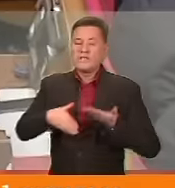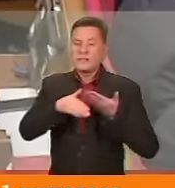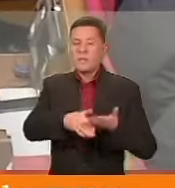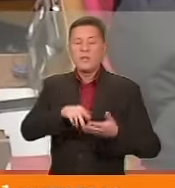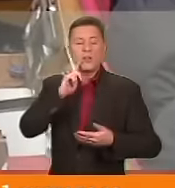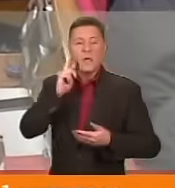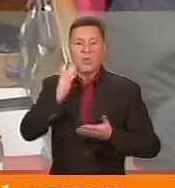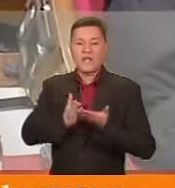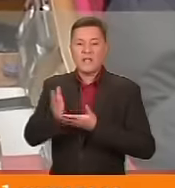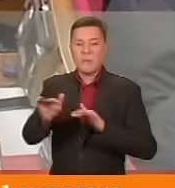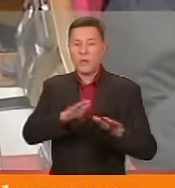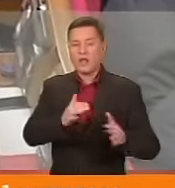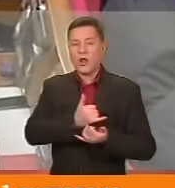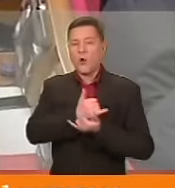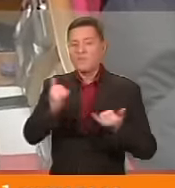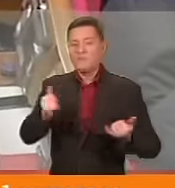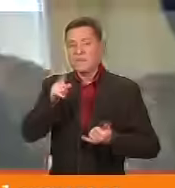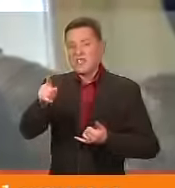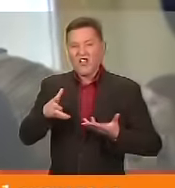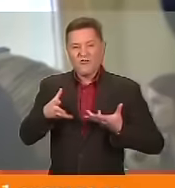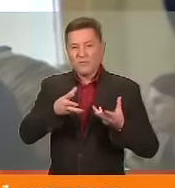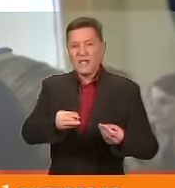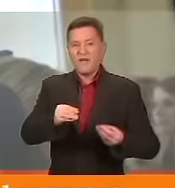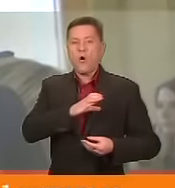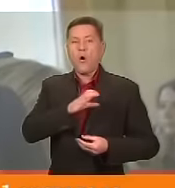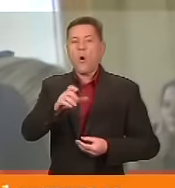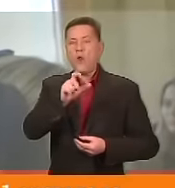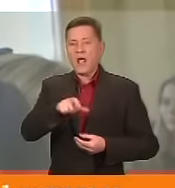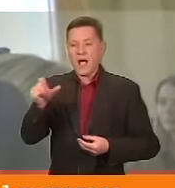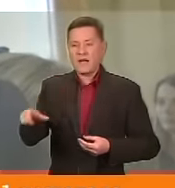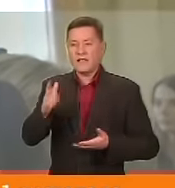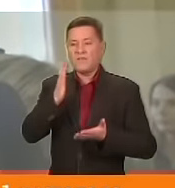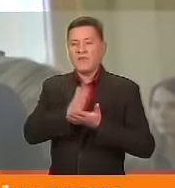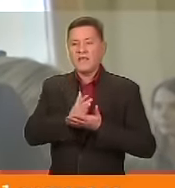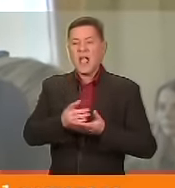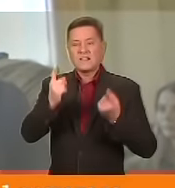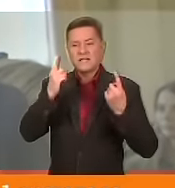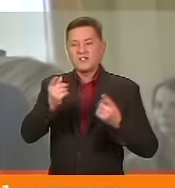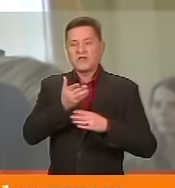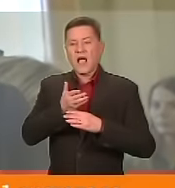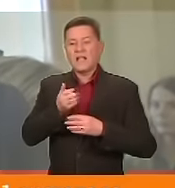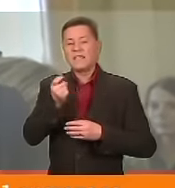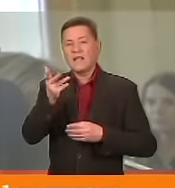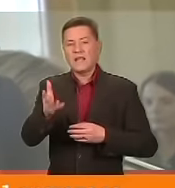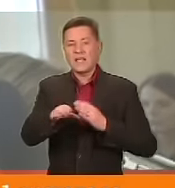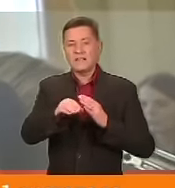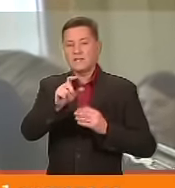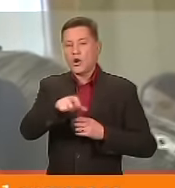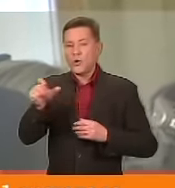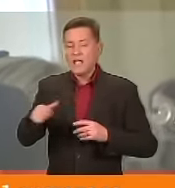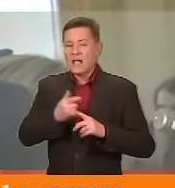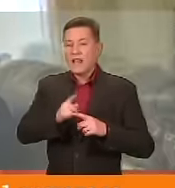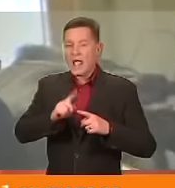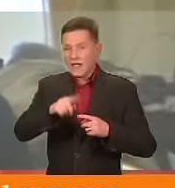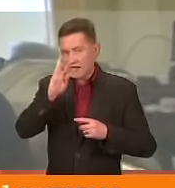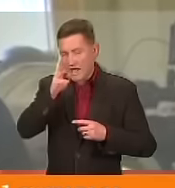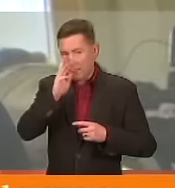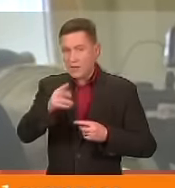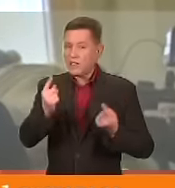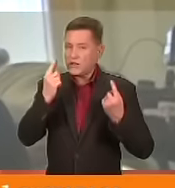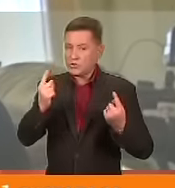політиків, убезпечивши їх від впливу олігархів. Є досить таки значна кількість людей, для яких заробітна плата ця була би суттєва.